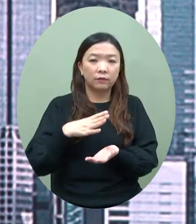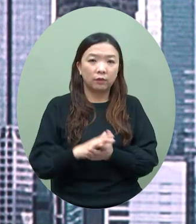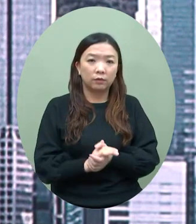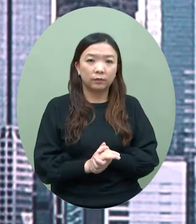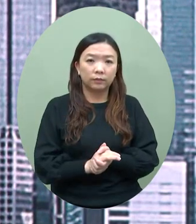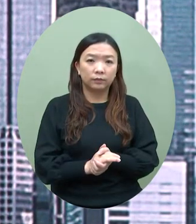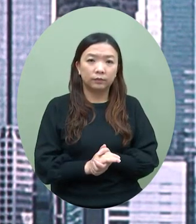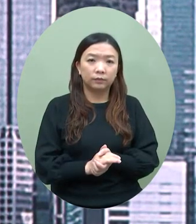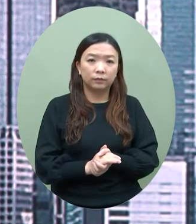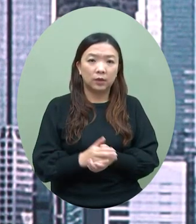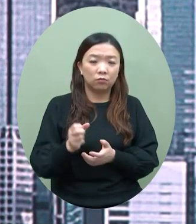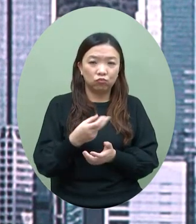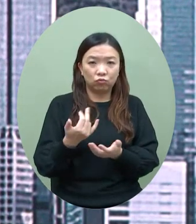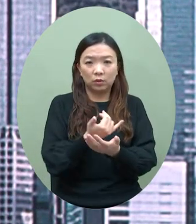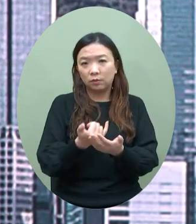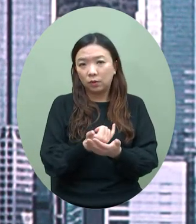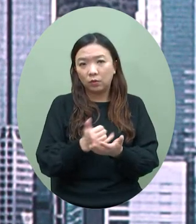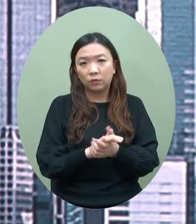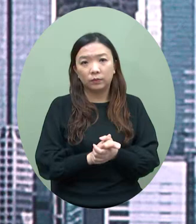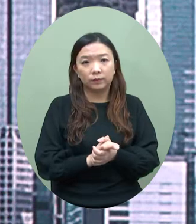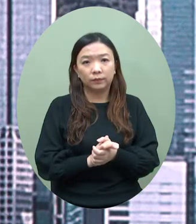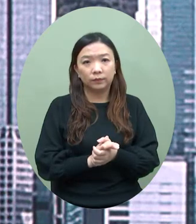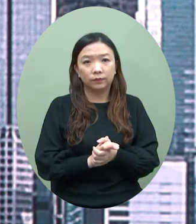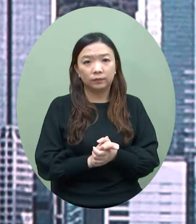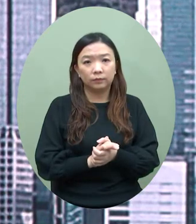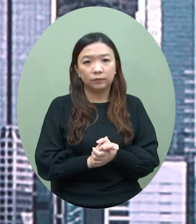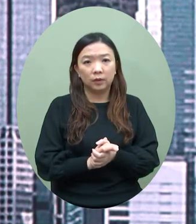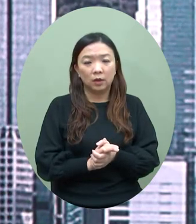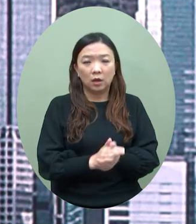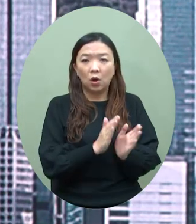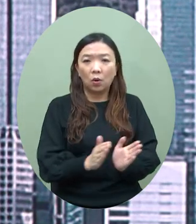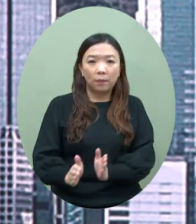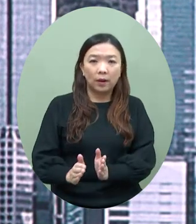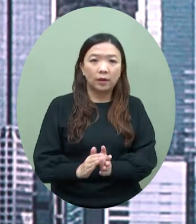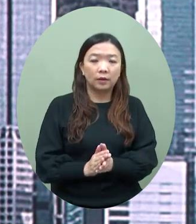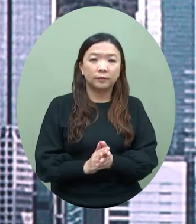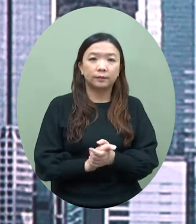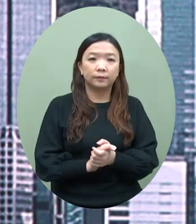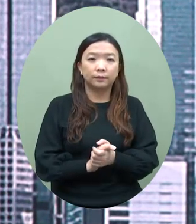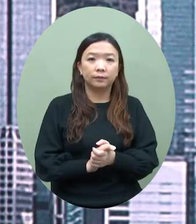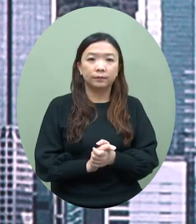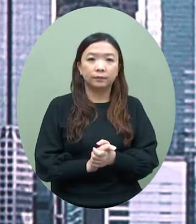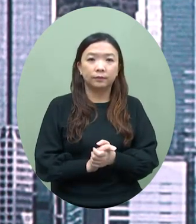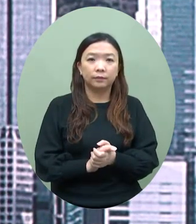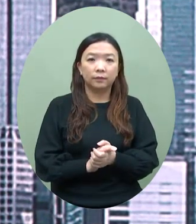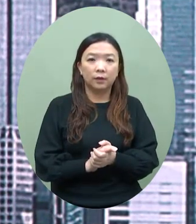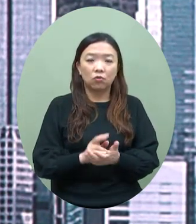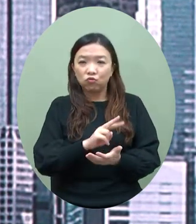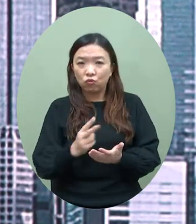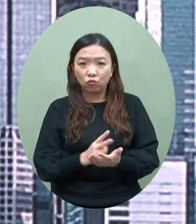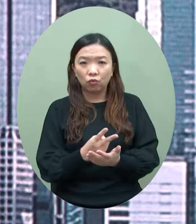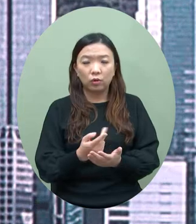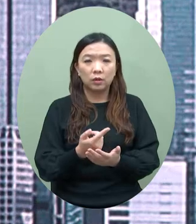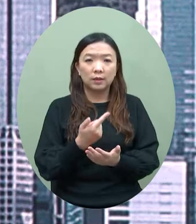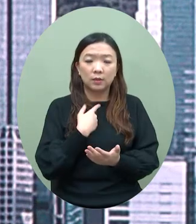去適時去檢討翻。看看在這些的措施的安排上面需不需要作出一些調整的，這個我們